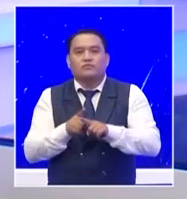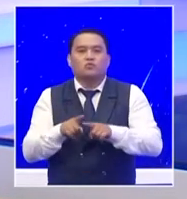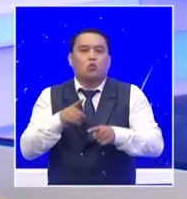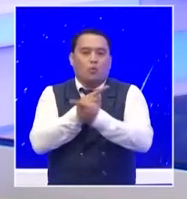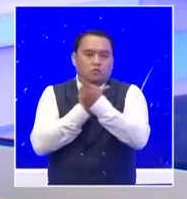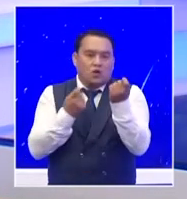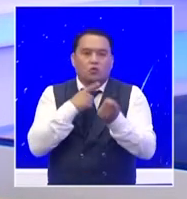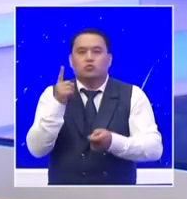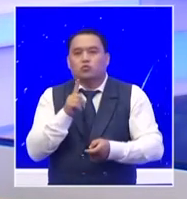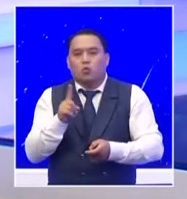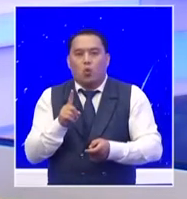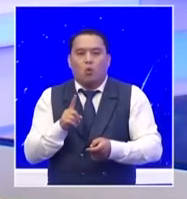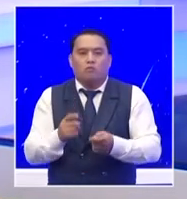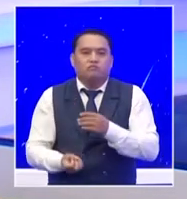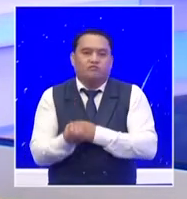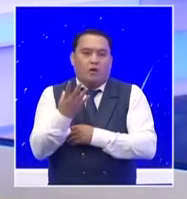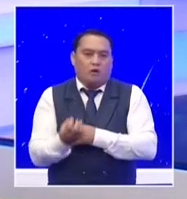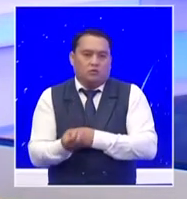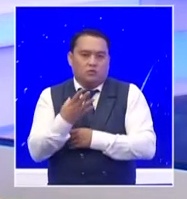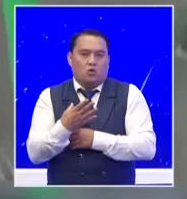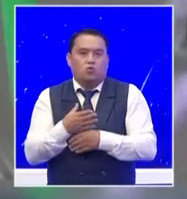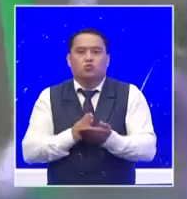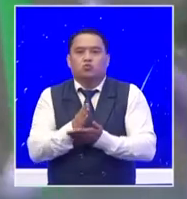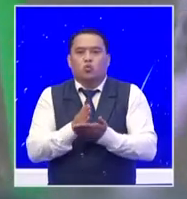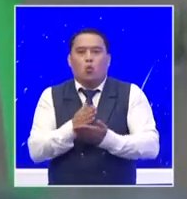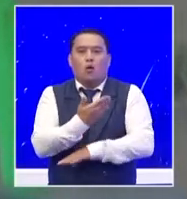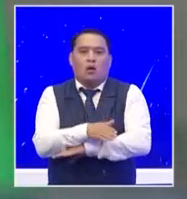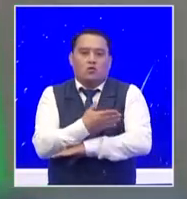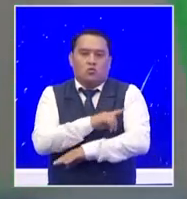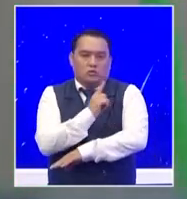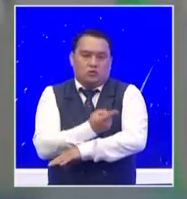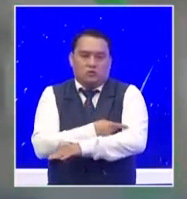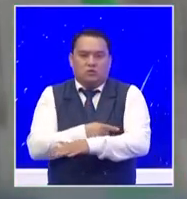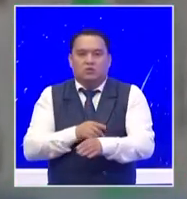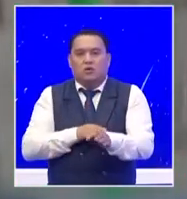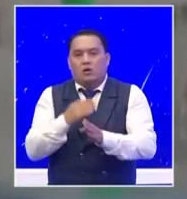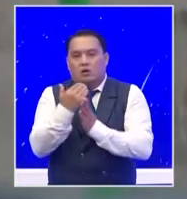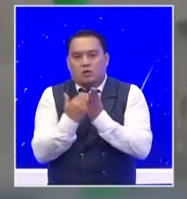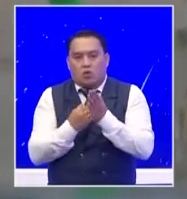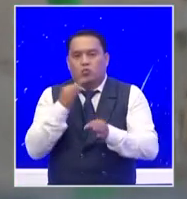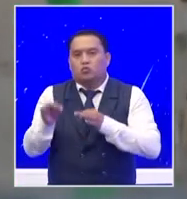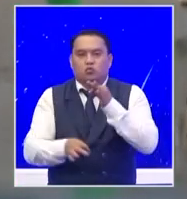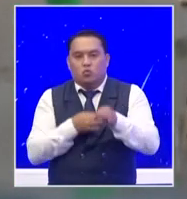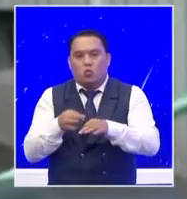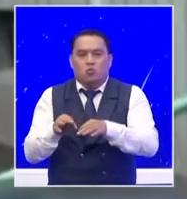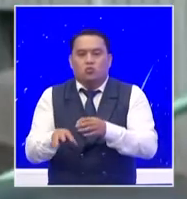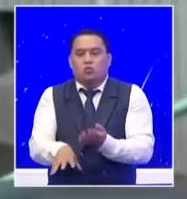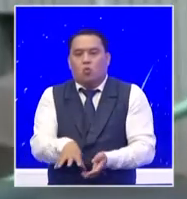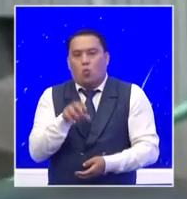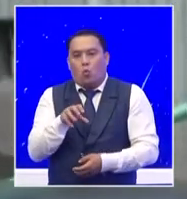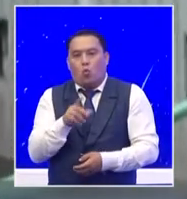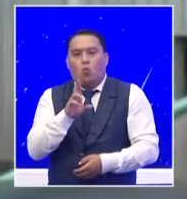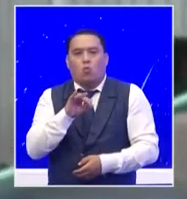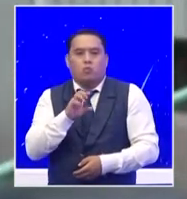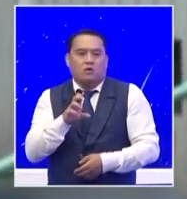водосточных каналов била наружу фонтаном. Коммунальные службы работают в усиленном режиме. За сутки ими было выкачано более 700